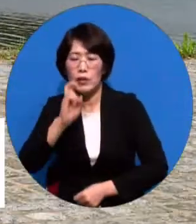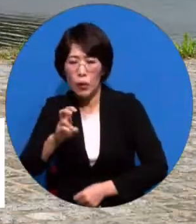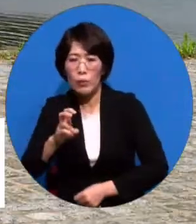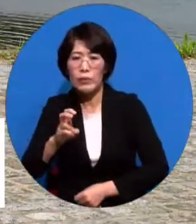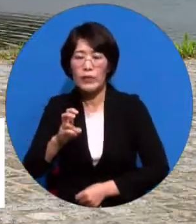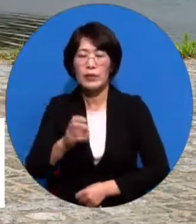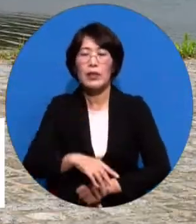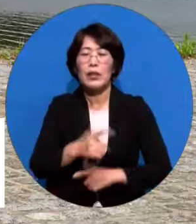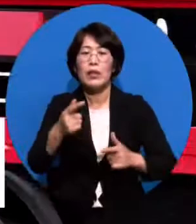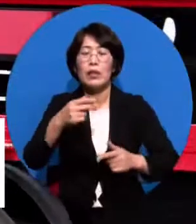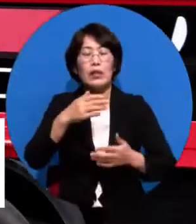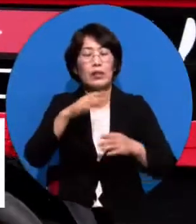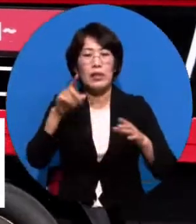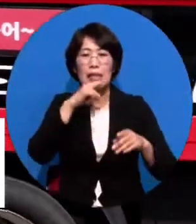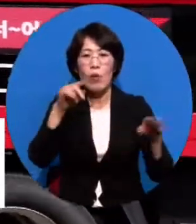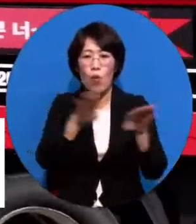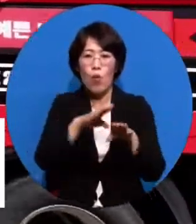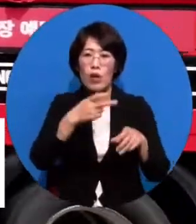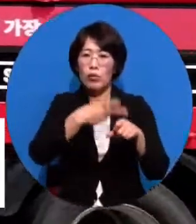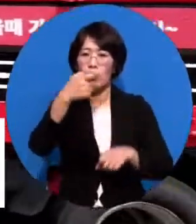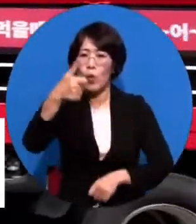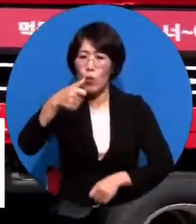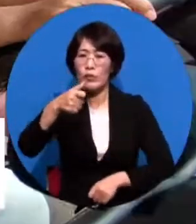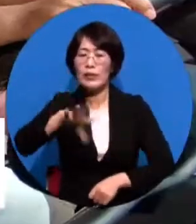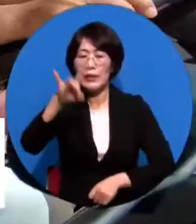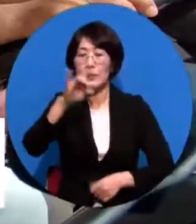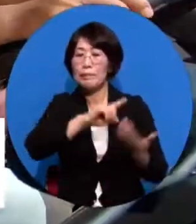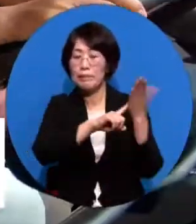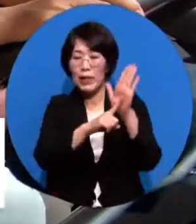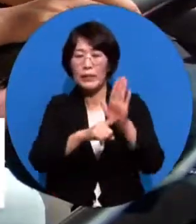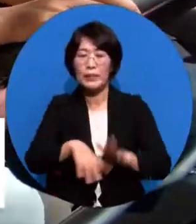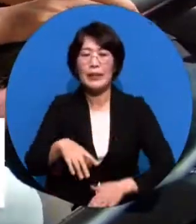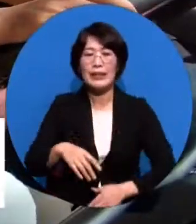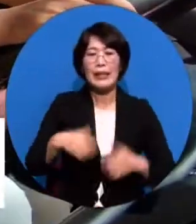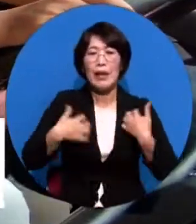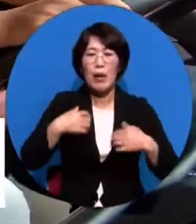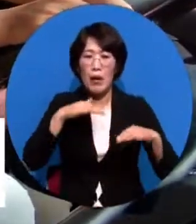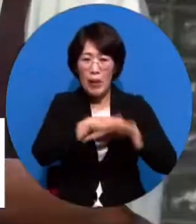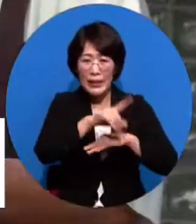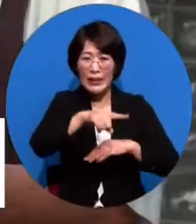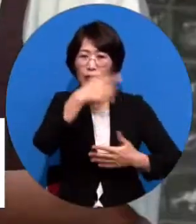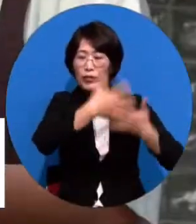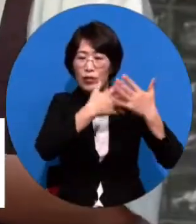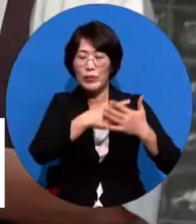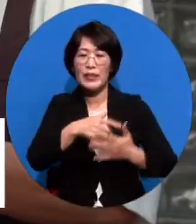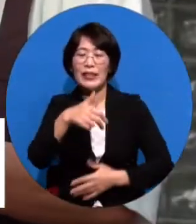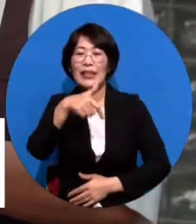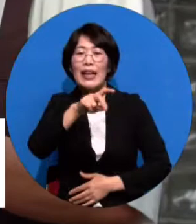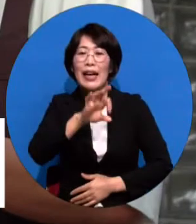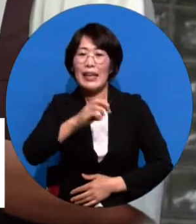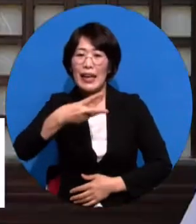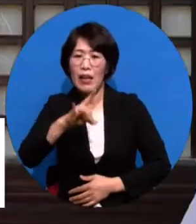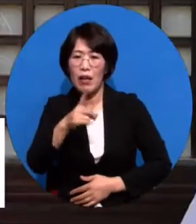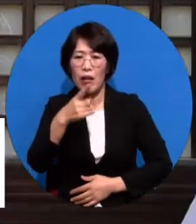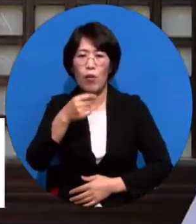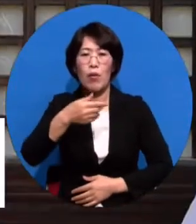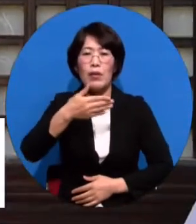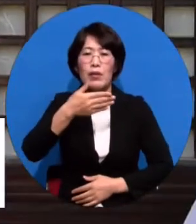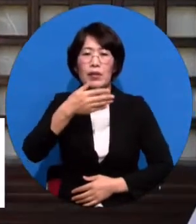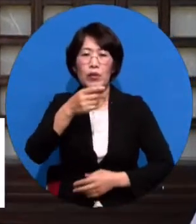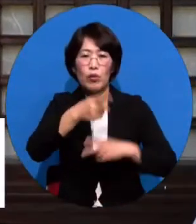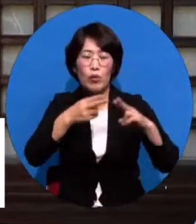12시 5분 의 첫 방송됩니다 예능 방식으로 구성되는 이 프로그램은 강레오 셰프 와 박상현 맛